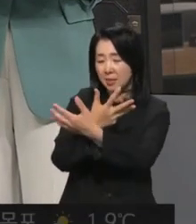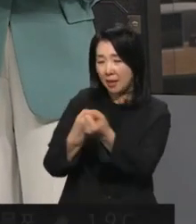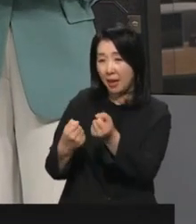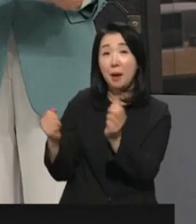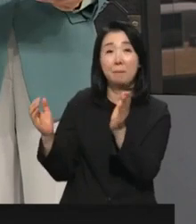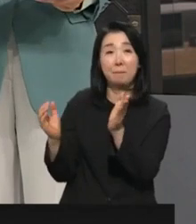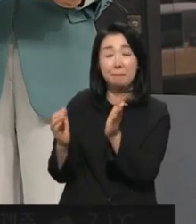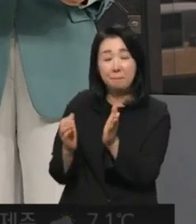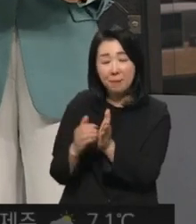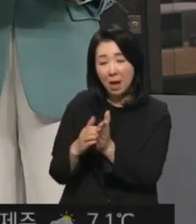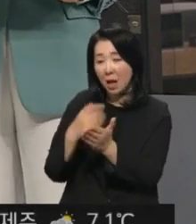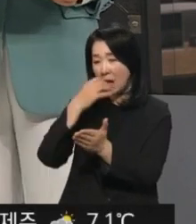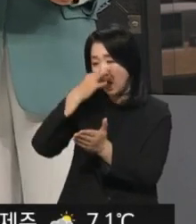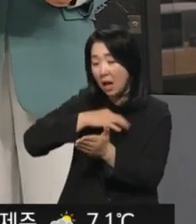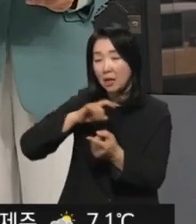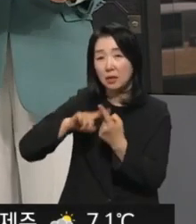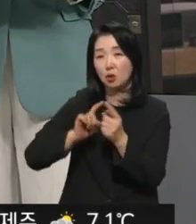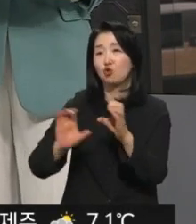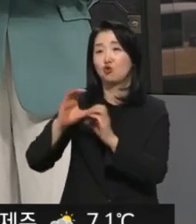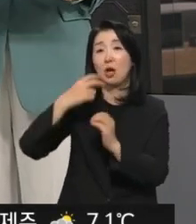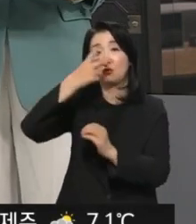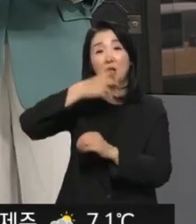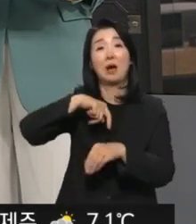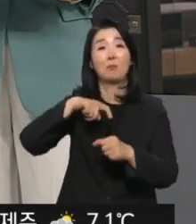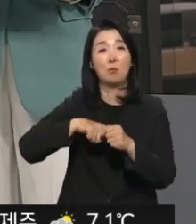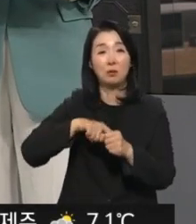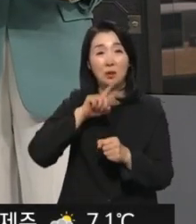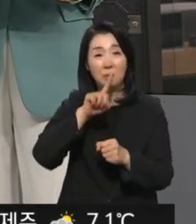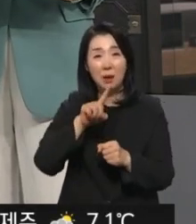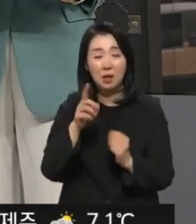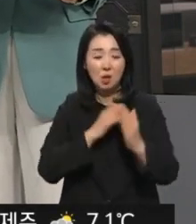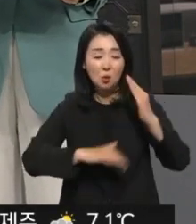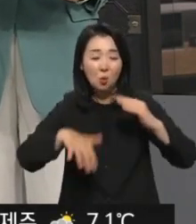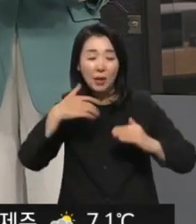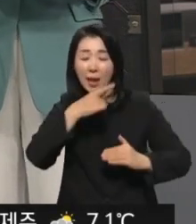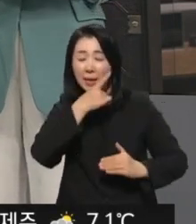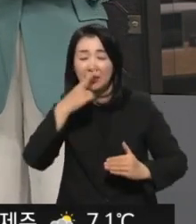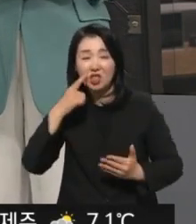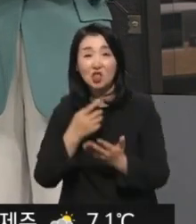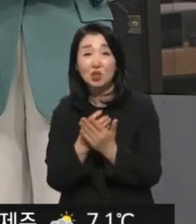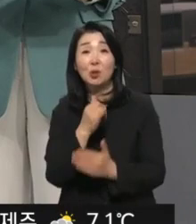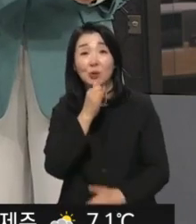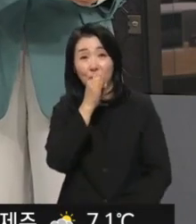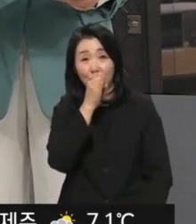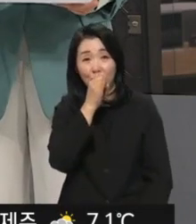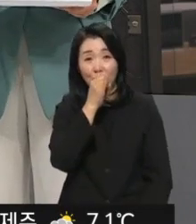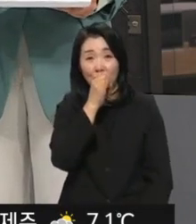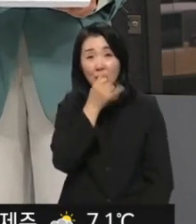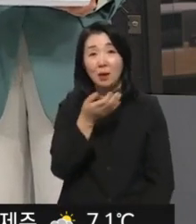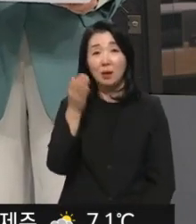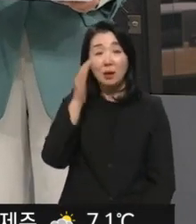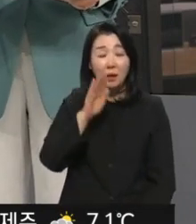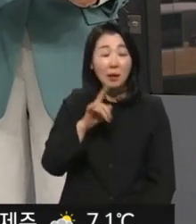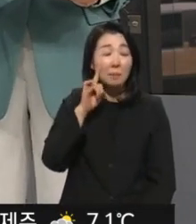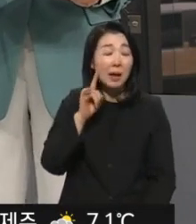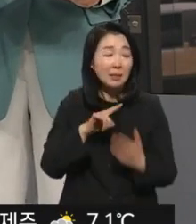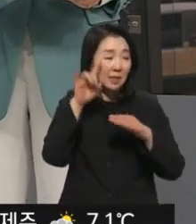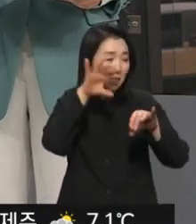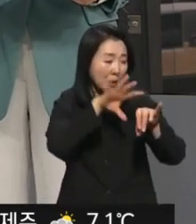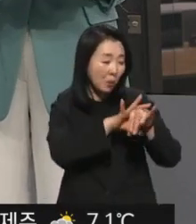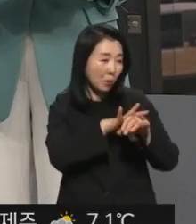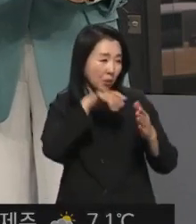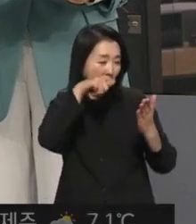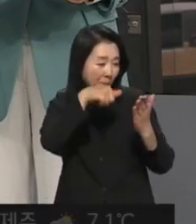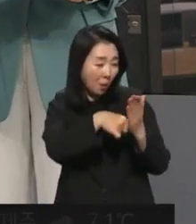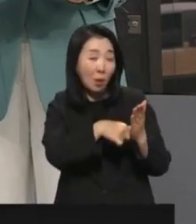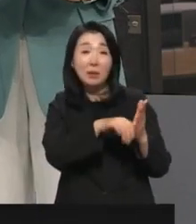추가로 수사하겠다. 이런 입장이죠. 아직 공개되지 않은 증거를 가지고 있을 수도 있는데 만약에 이 체포동의안을